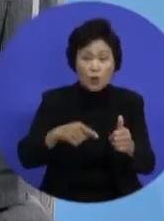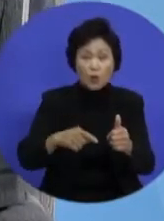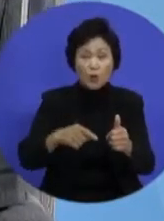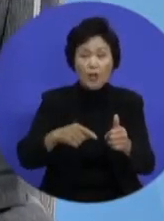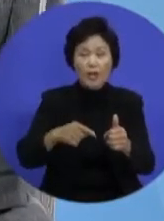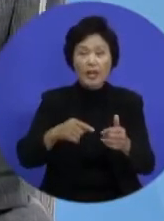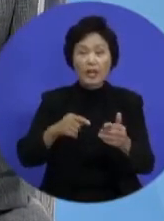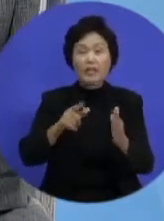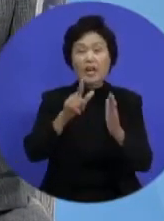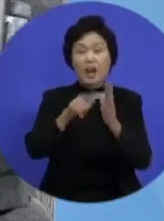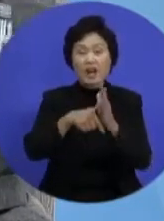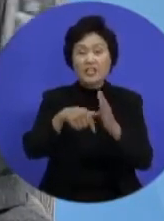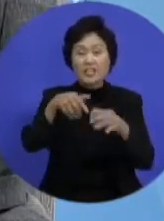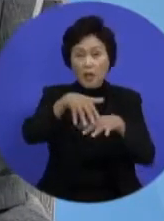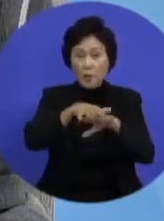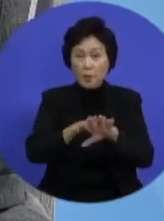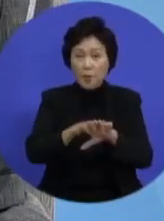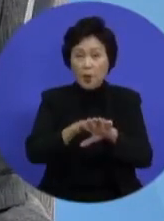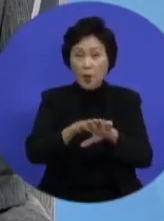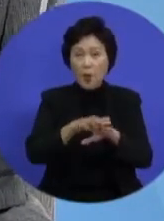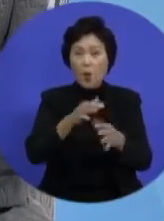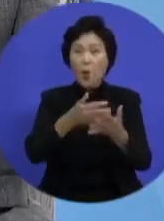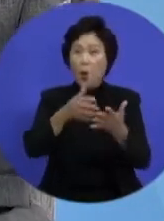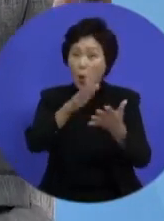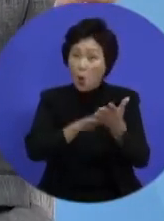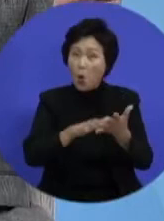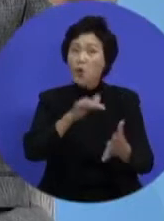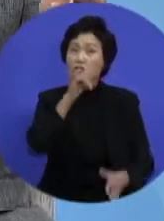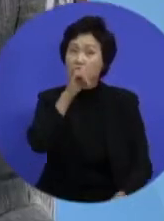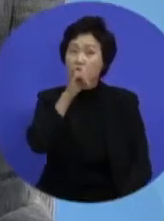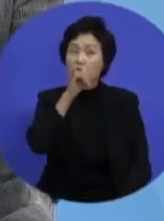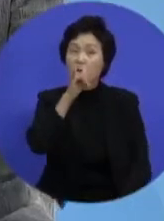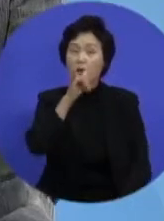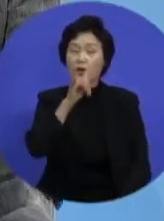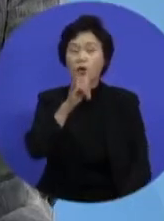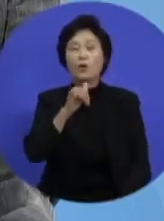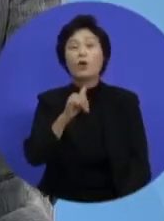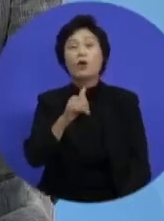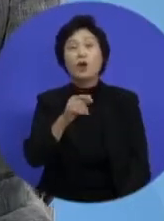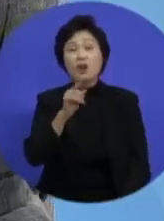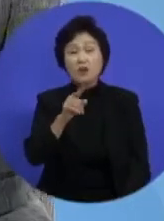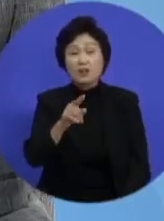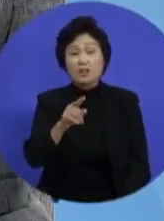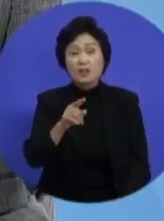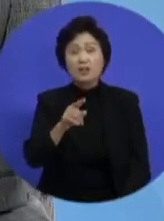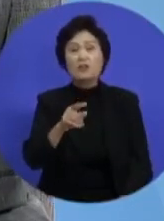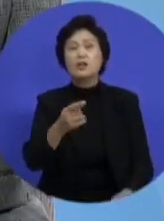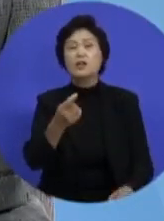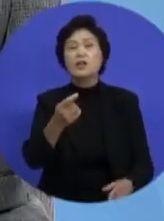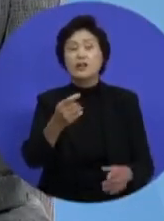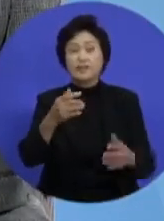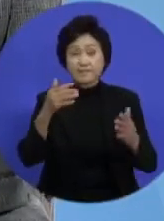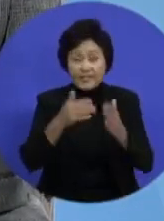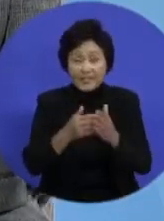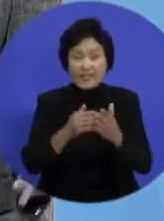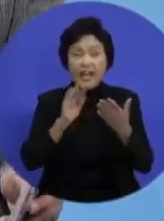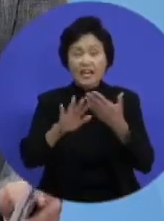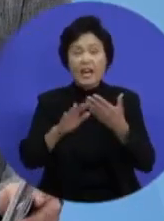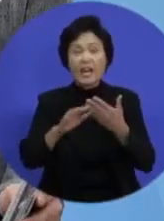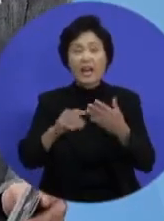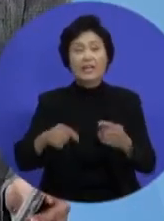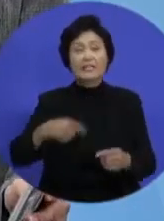될 과목이 그 학교에서도 정하는 거 아니에요. 그거는 교육부에서 정해져 그렇죠. 내려와요. 그러니까 그걸 해야 다음 학년으로 올라가고 그런